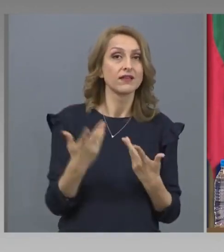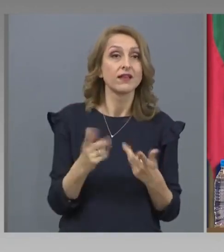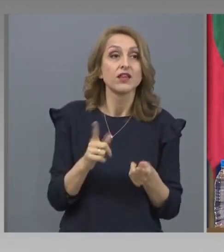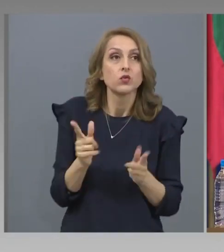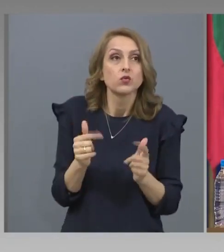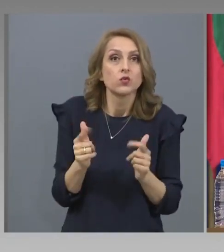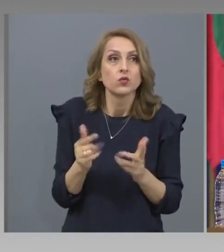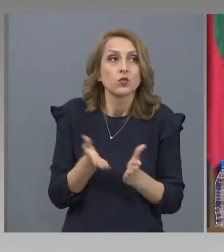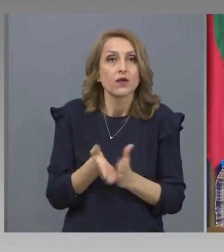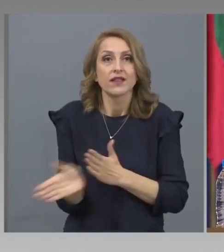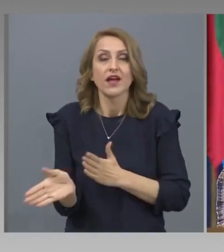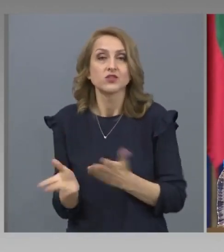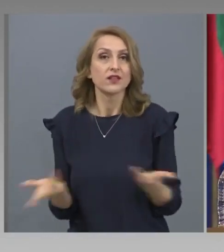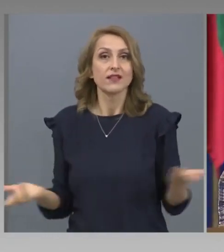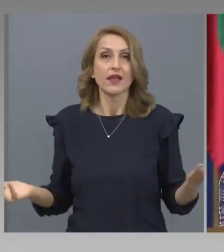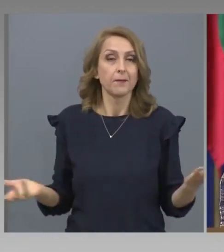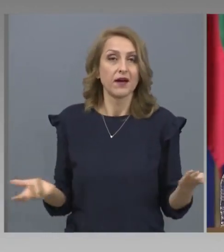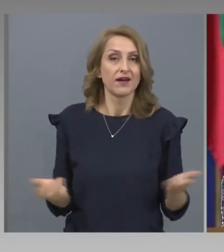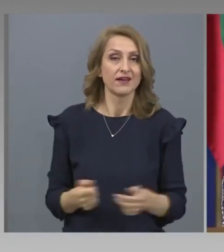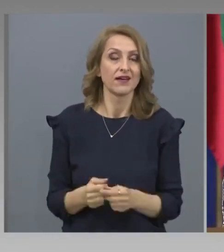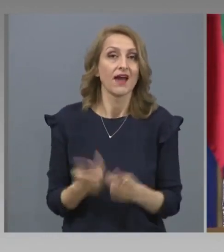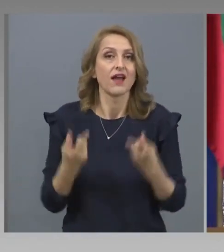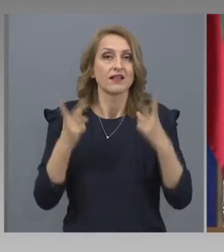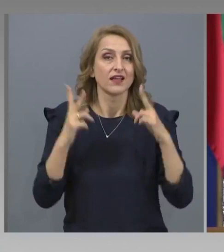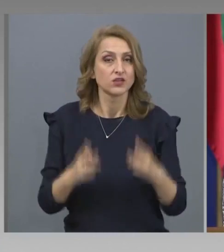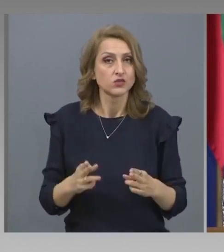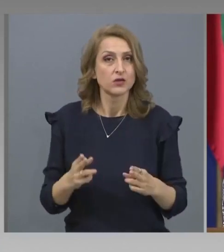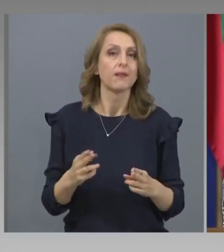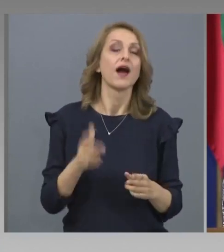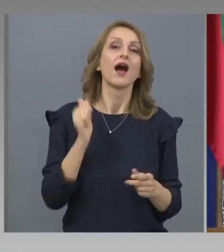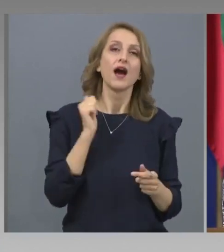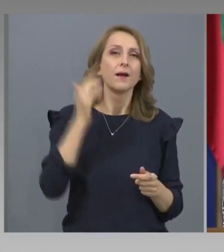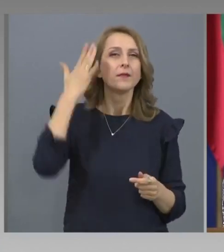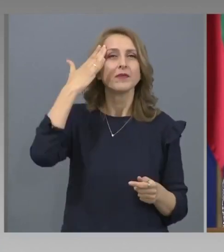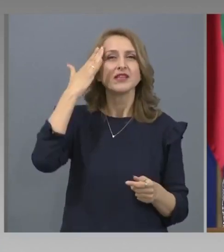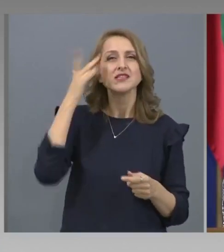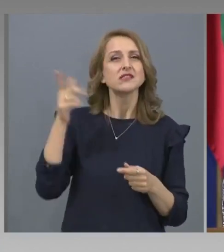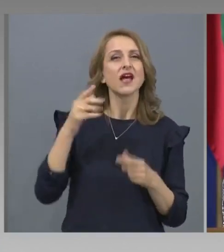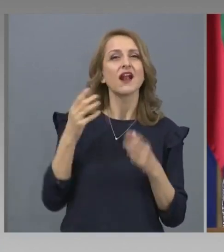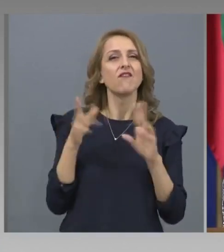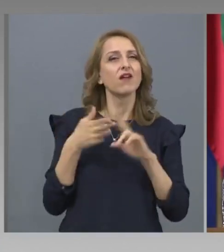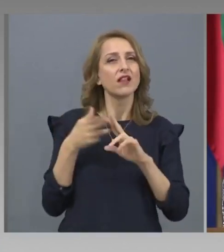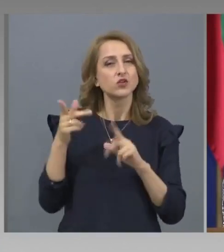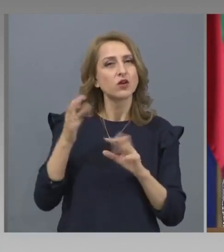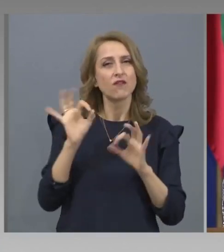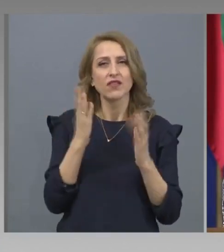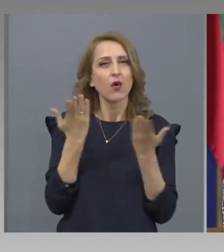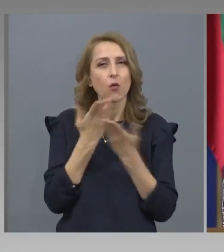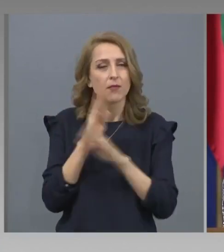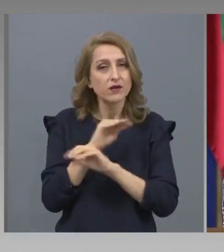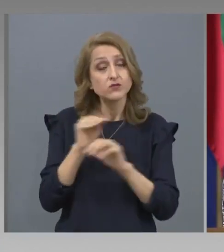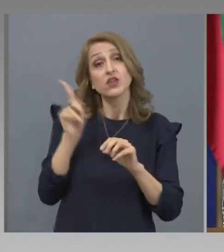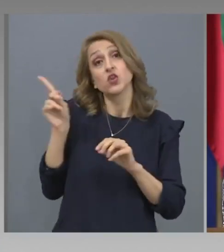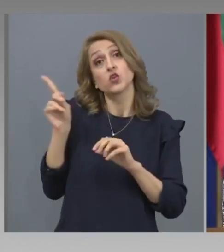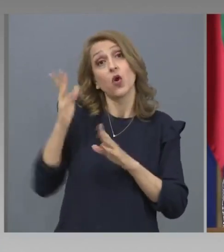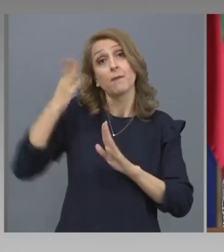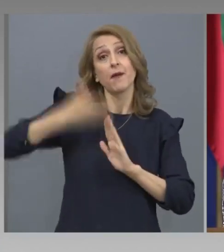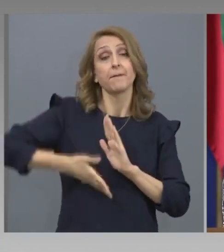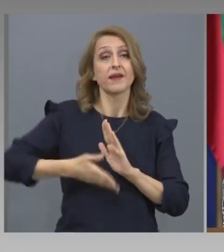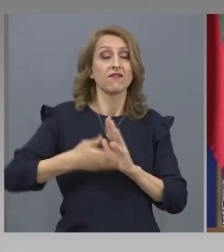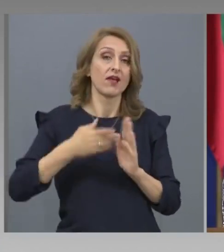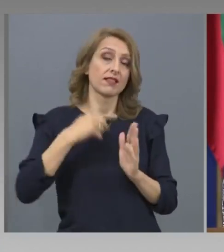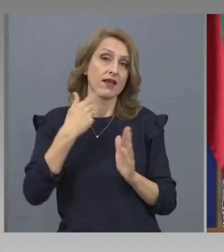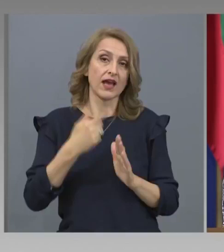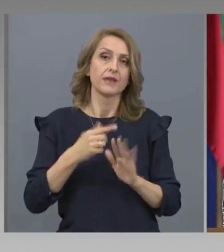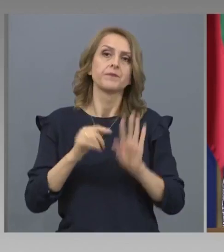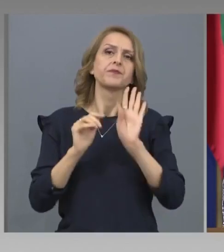няма по друг начин, по който да се реши. Останалите, Вълчев има правата да... А има ли мярка,